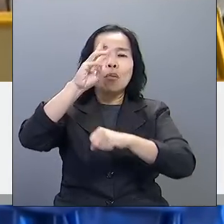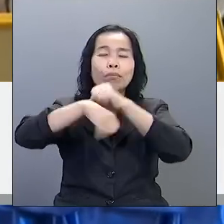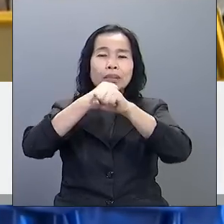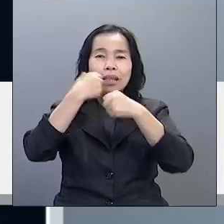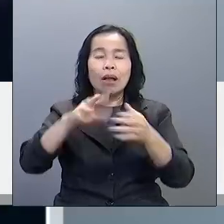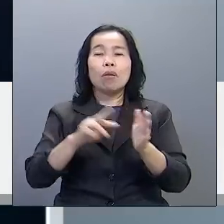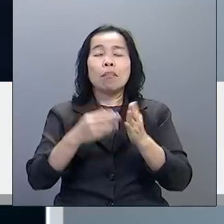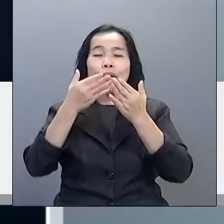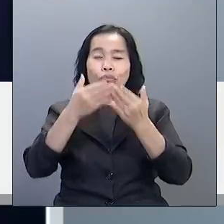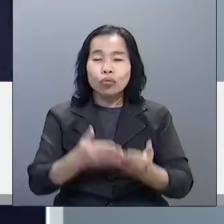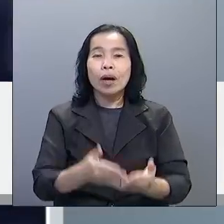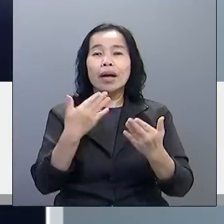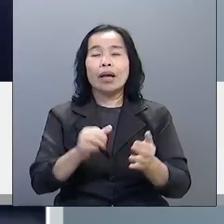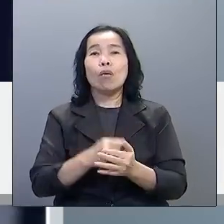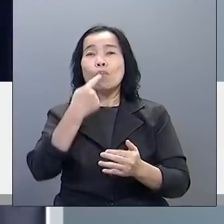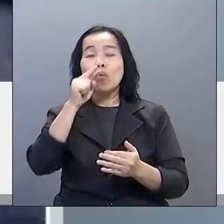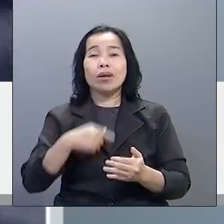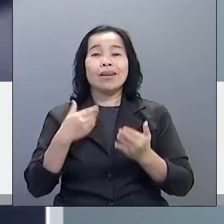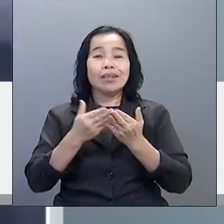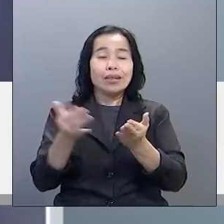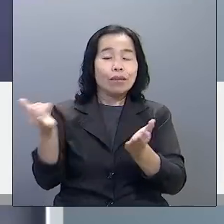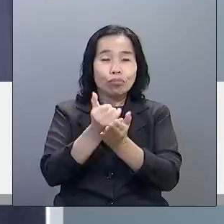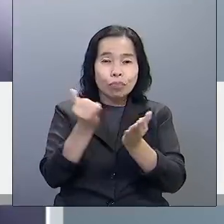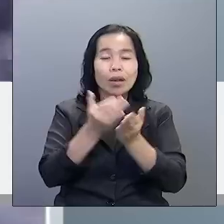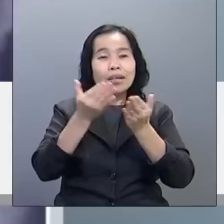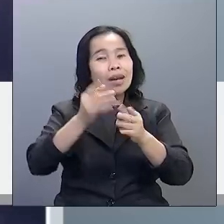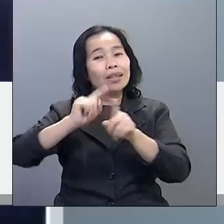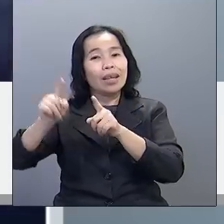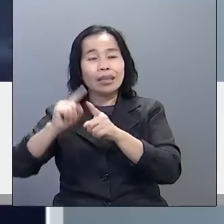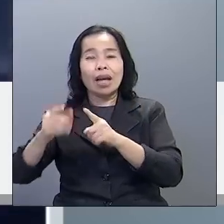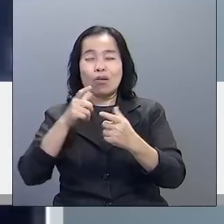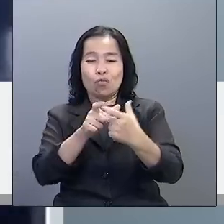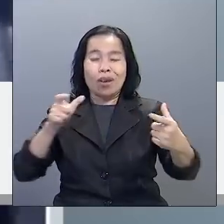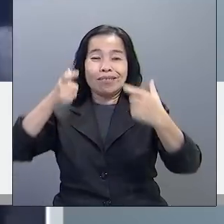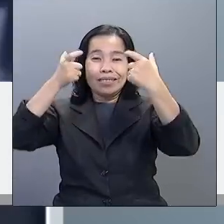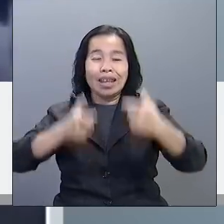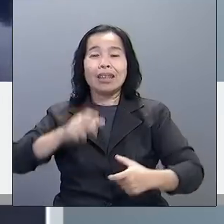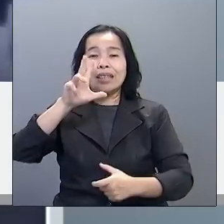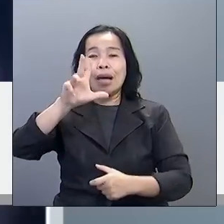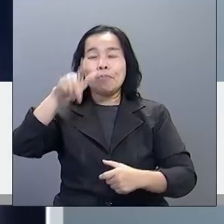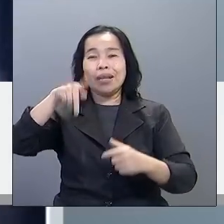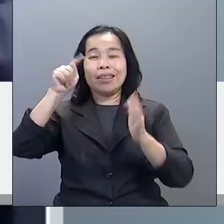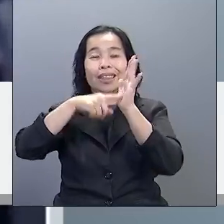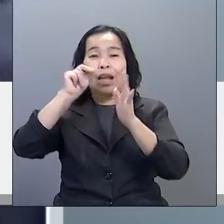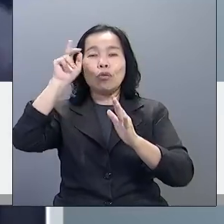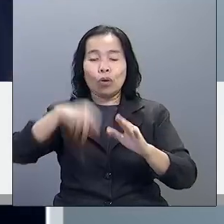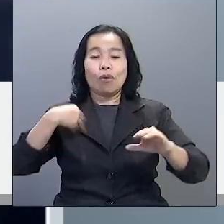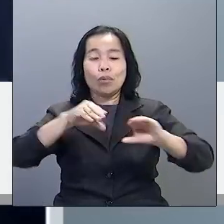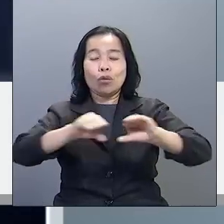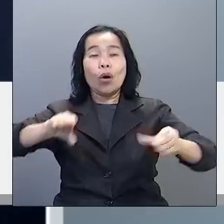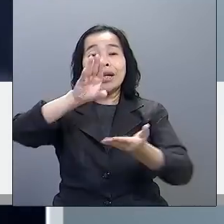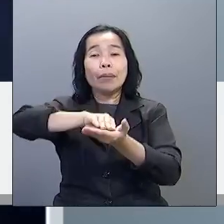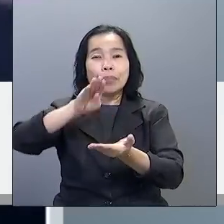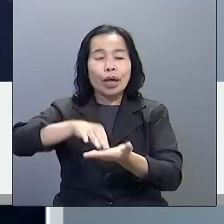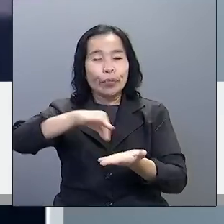กหรือว่า IMO กำหนดว่าเรือโดยสารและเรืออื่นๆที่มีขนาด 3,000 ตันกรอสขึ้นไปค่ะต้องมีกล่องบันทึกข้อมูลการเดินท